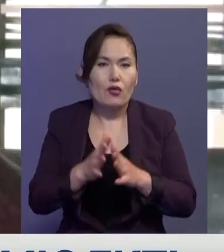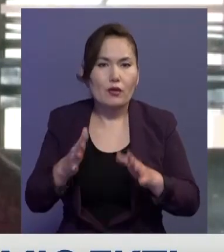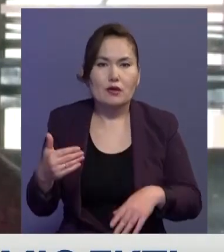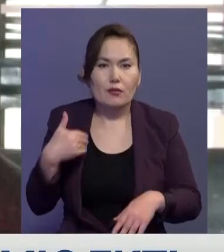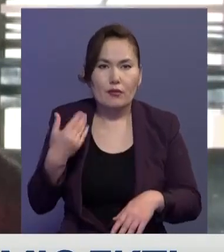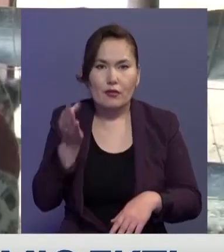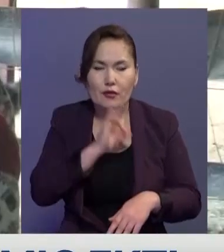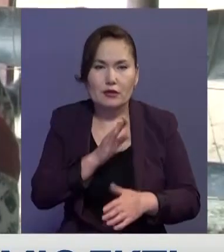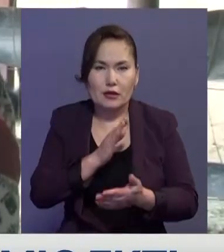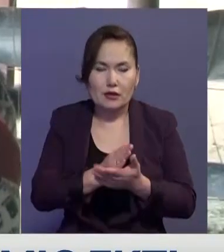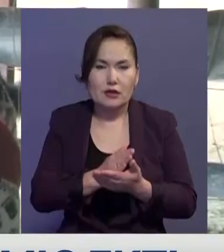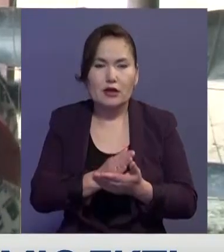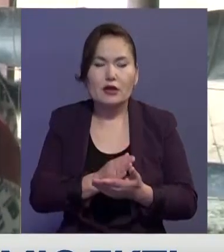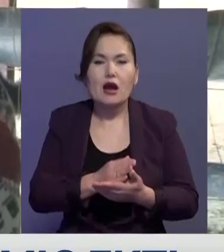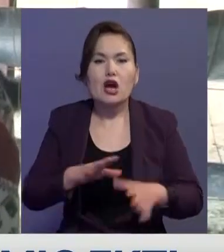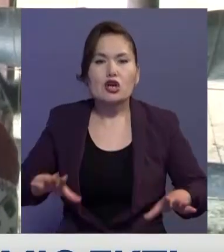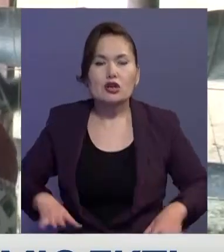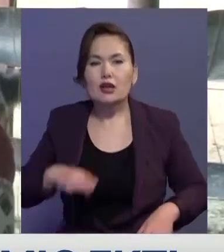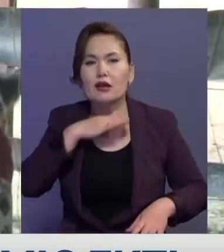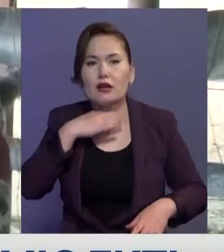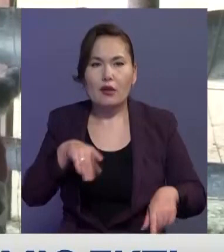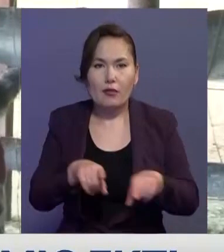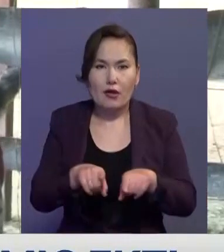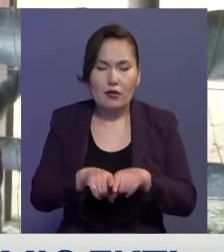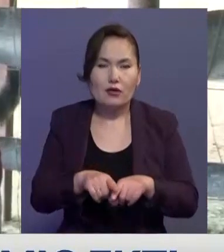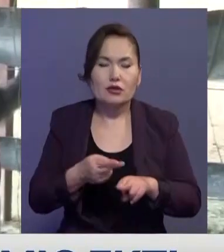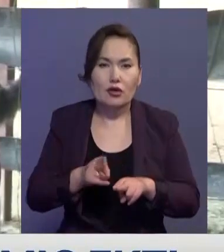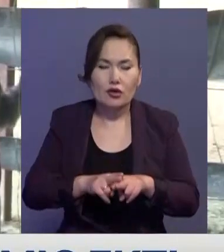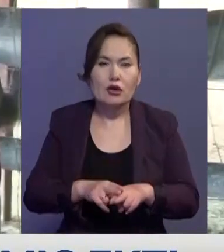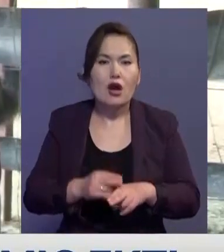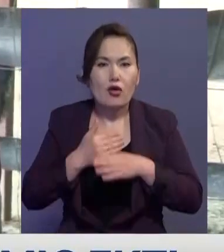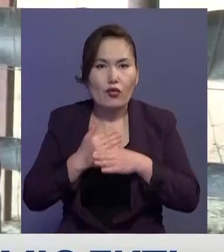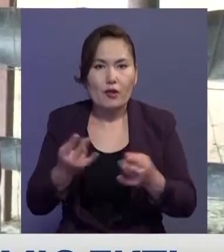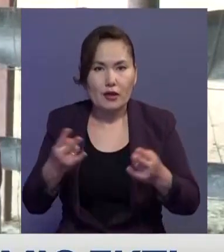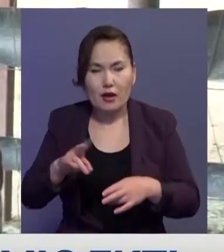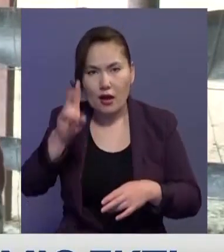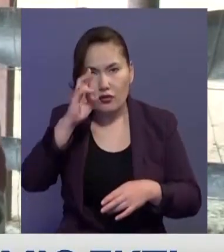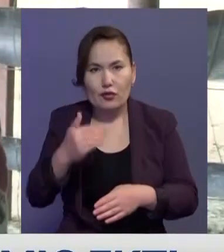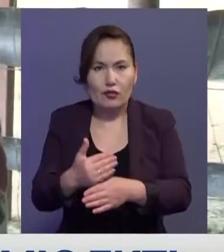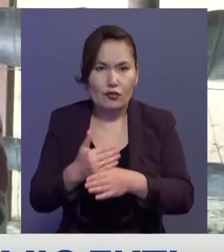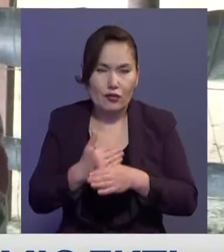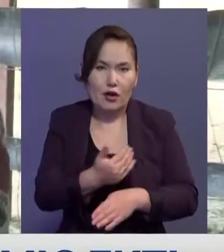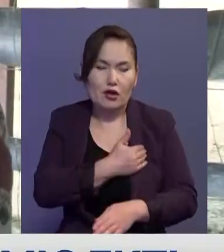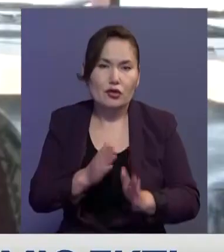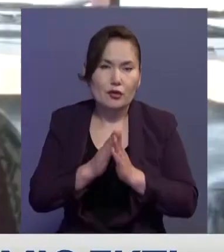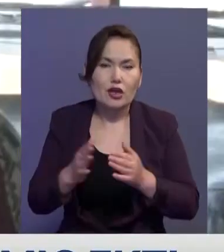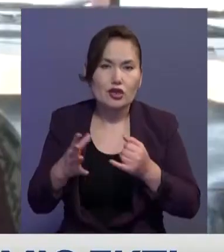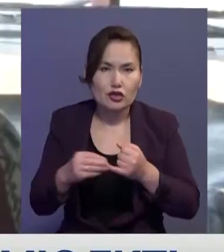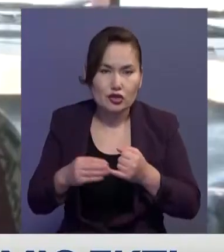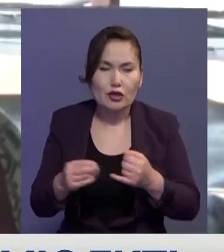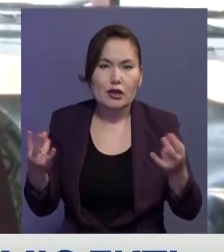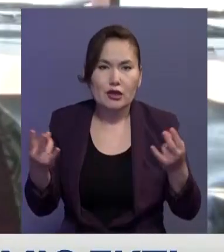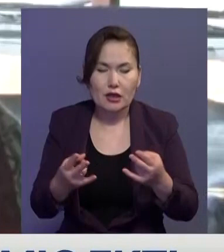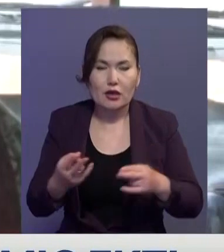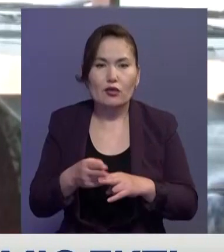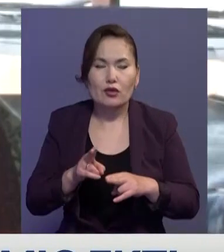Енді холестерин жоқ, жылқының еті сияқты қара кесе кетті. Көмек керек қой, қанша финанс та керек, жер де керек. Шынын